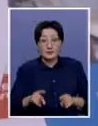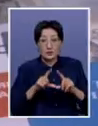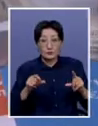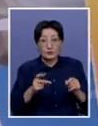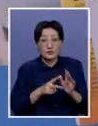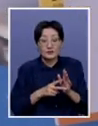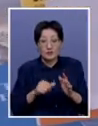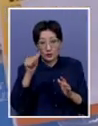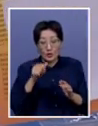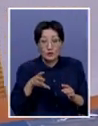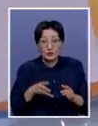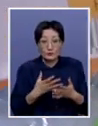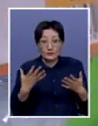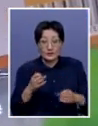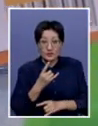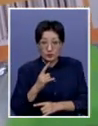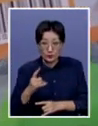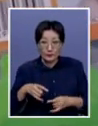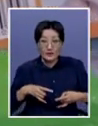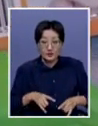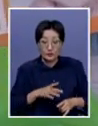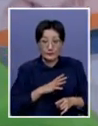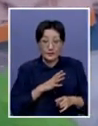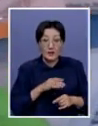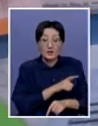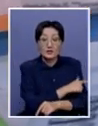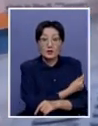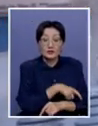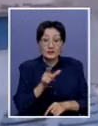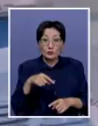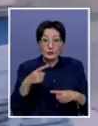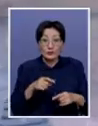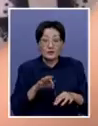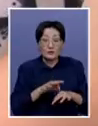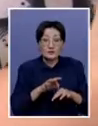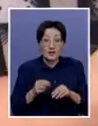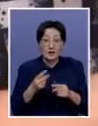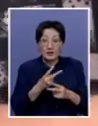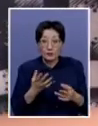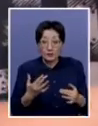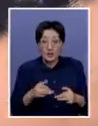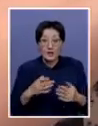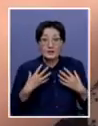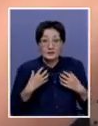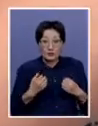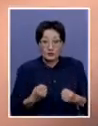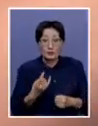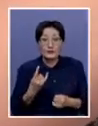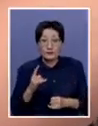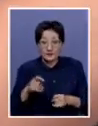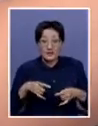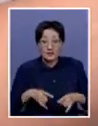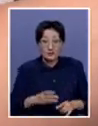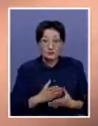айда 4000-нан аса сәби жарық дүниенің есігін ашқан. Дәрігерлердің айтуынша, пандемияға қарамастан дені сау балалар туып